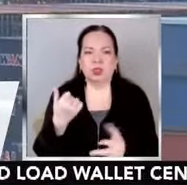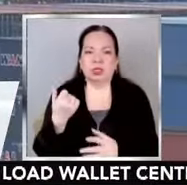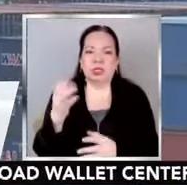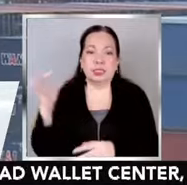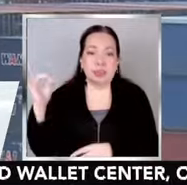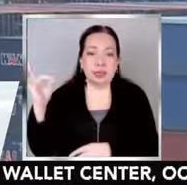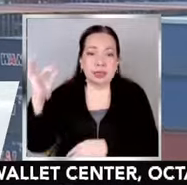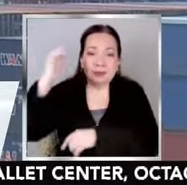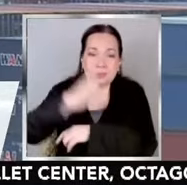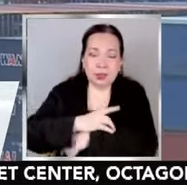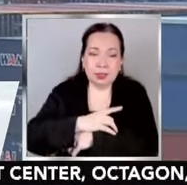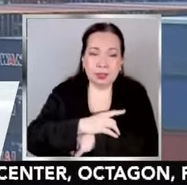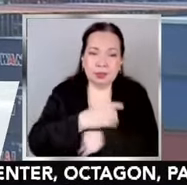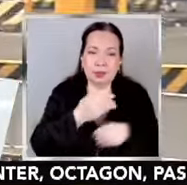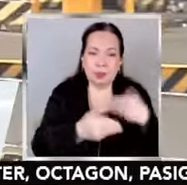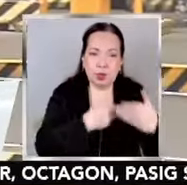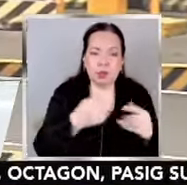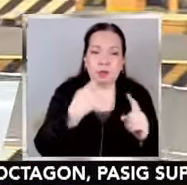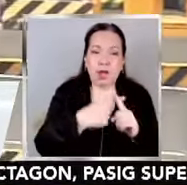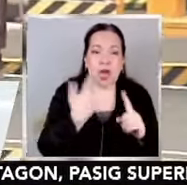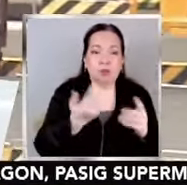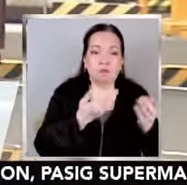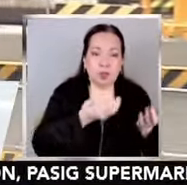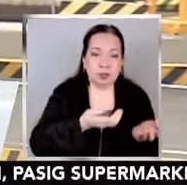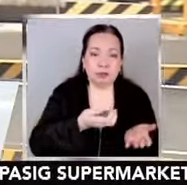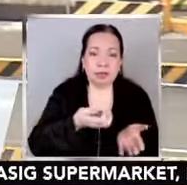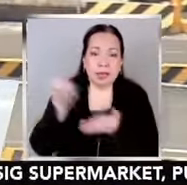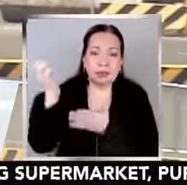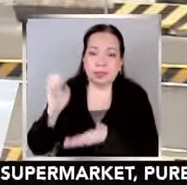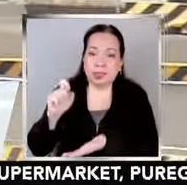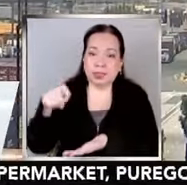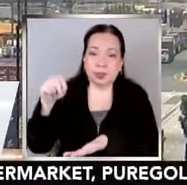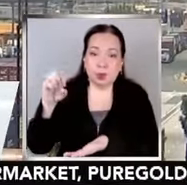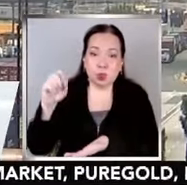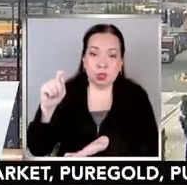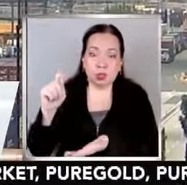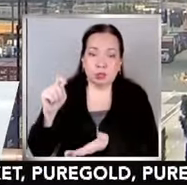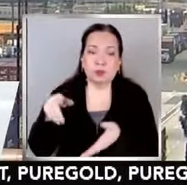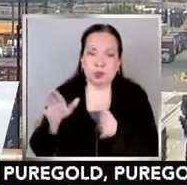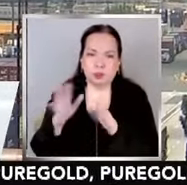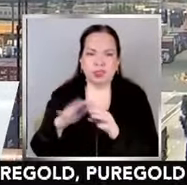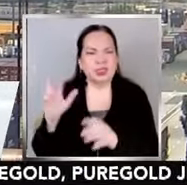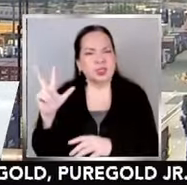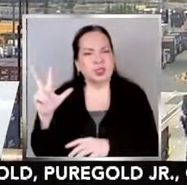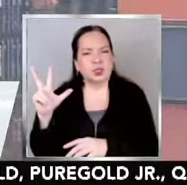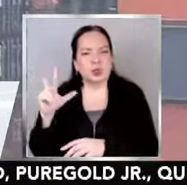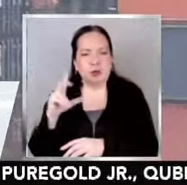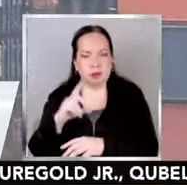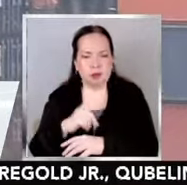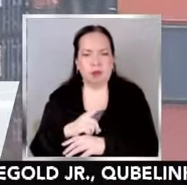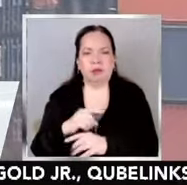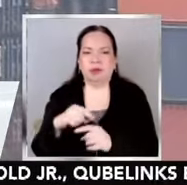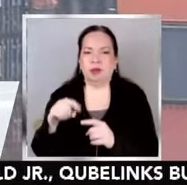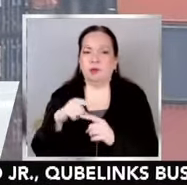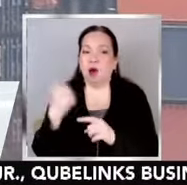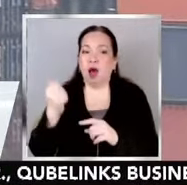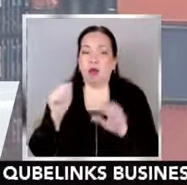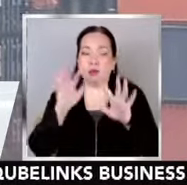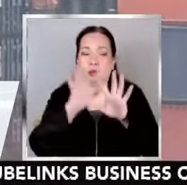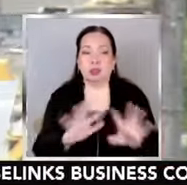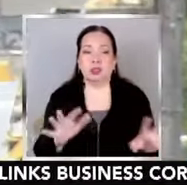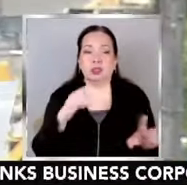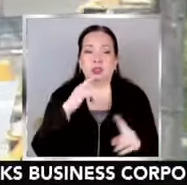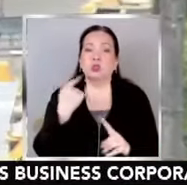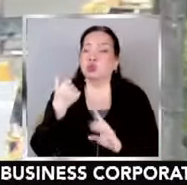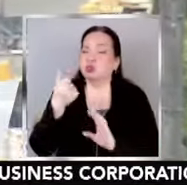at export permit na inaabot ng 3 araw ayon sa World Bank. Sa ibang bansa sa Southeast Asia, 10 oras